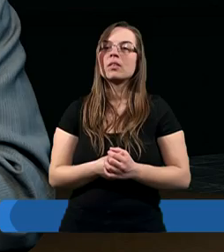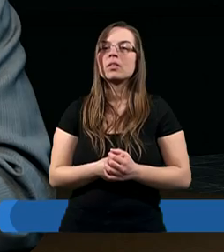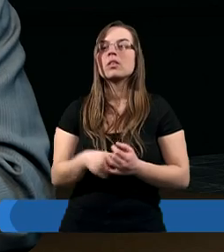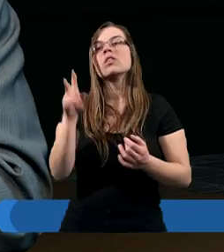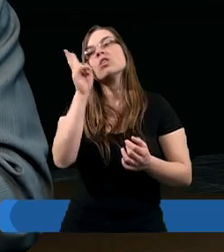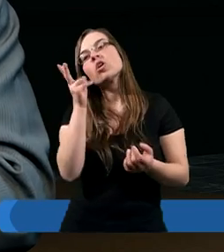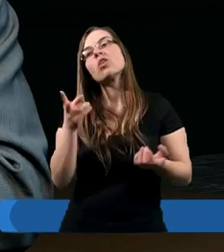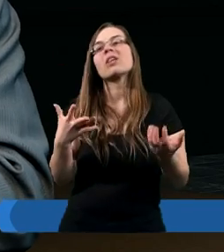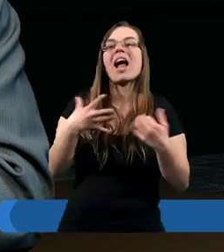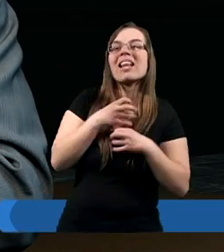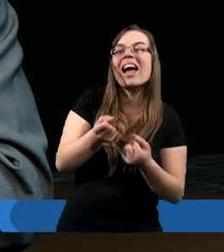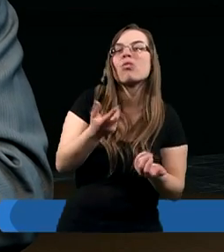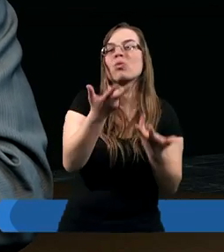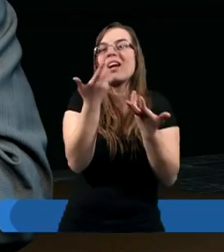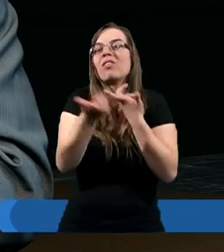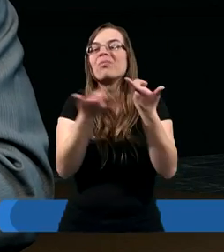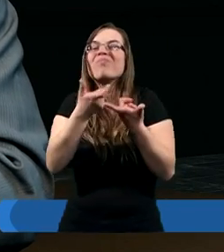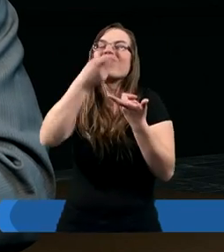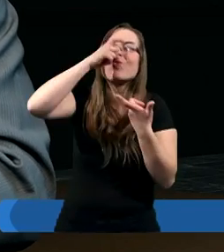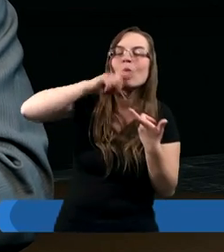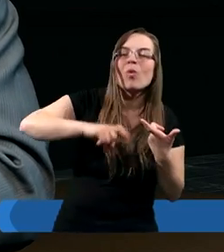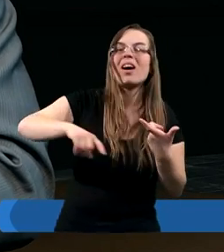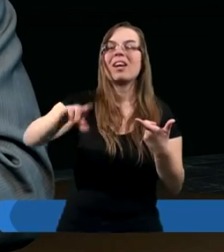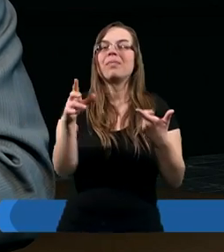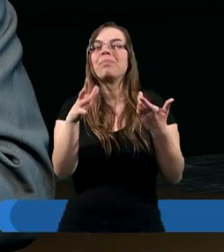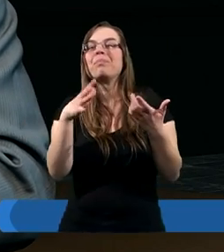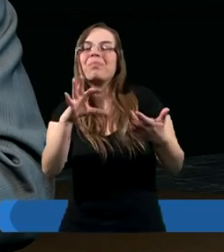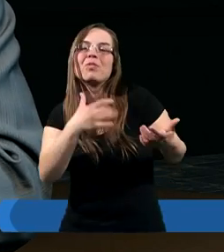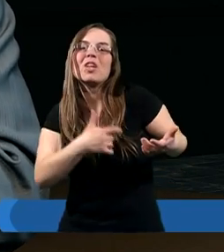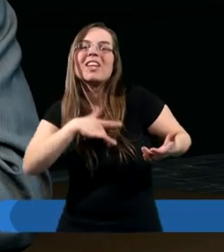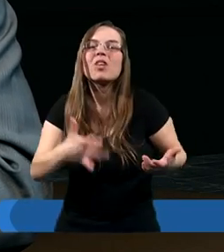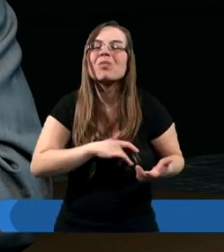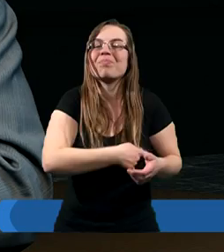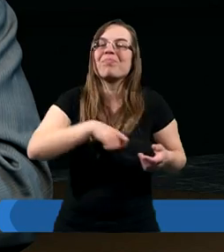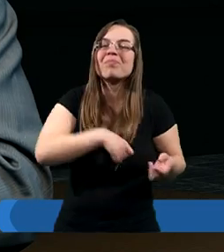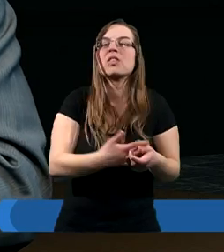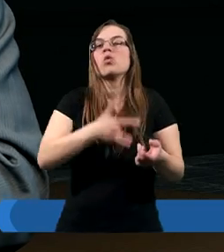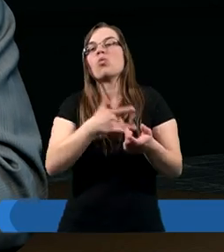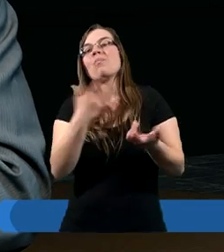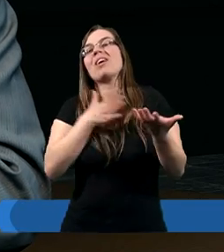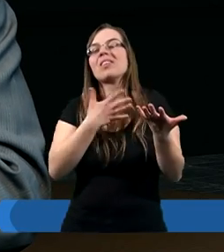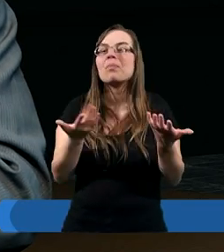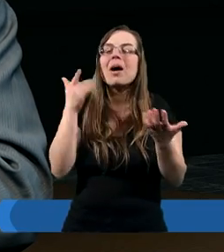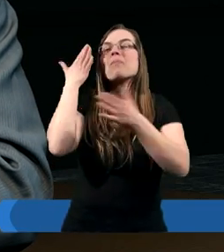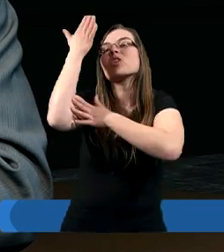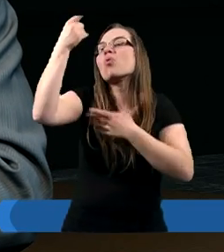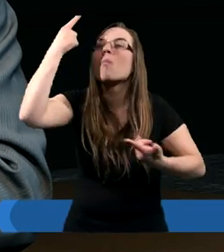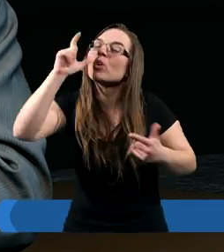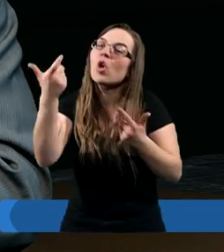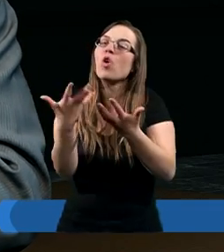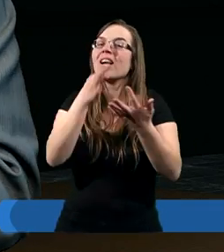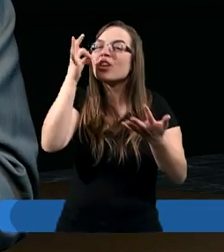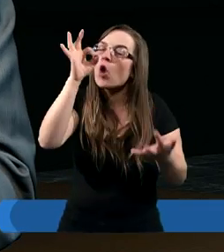po prostu zaduszają każdego dnia własne sumienie. Oni nie chcą myśleć o przyszłości, nie chcą myśleć o